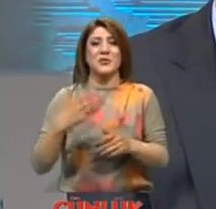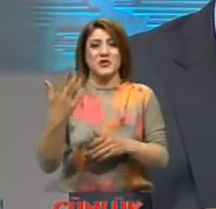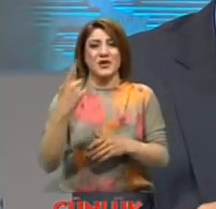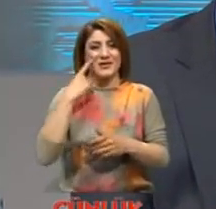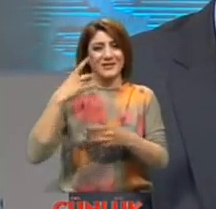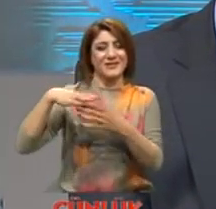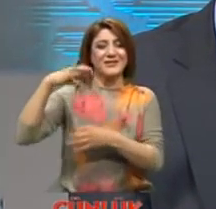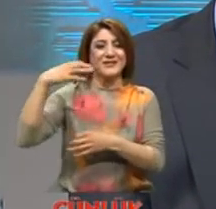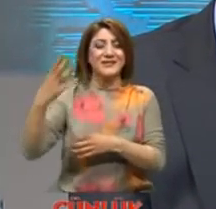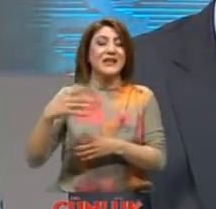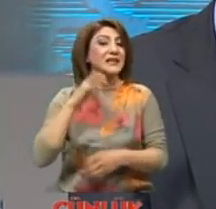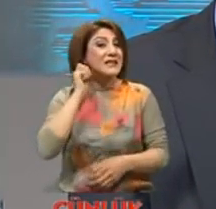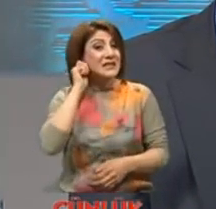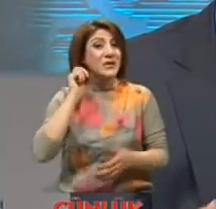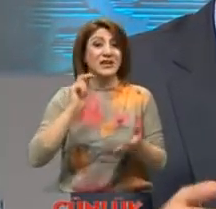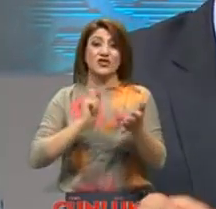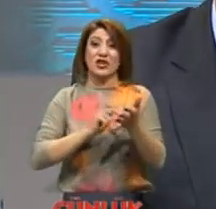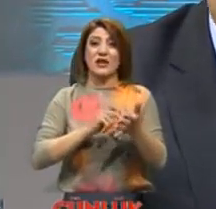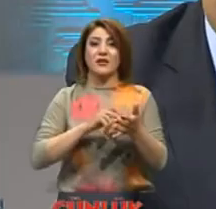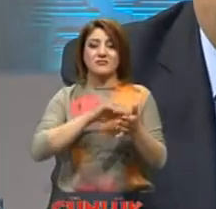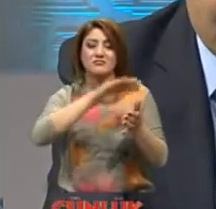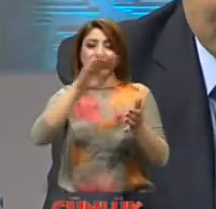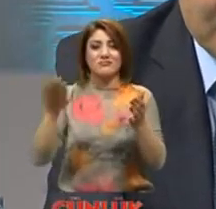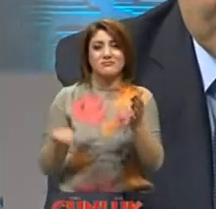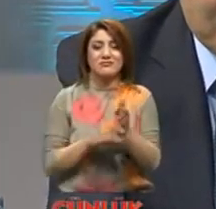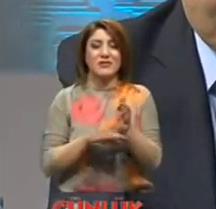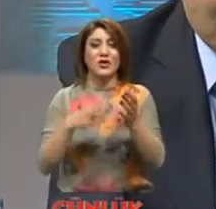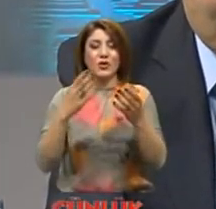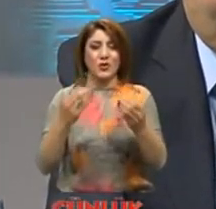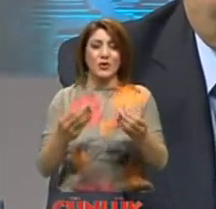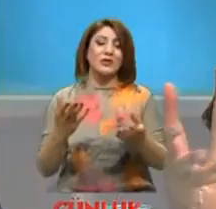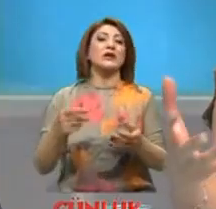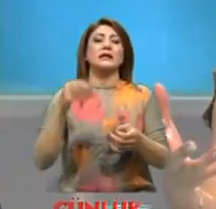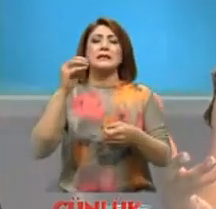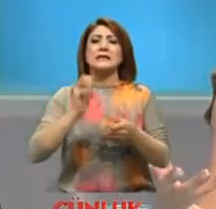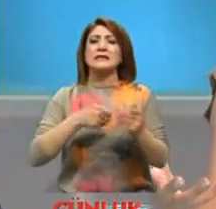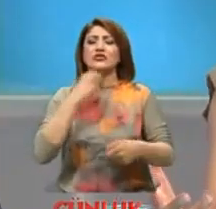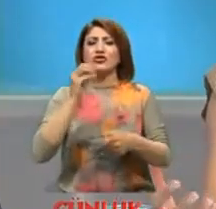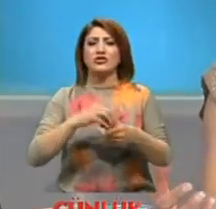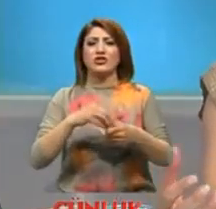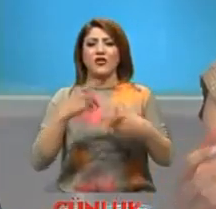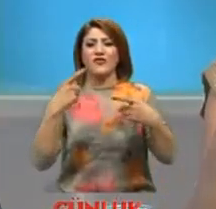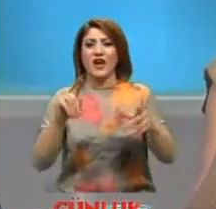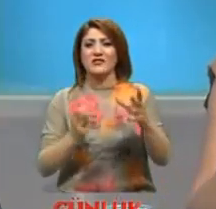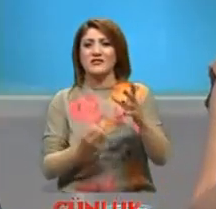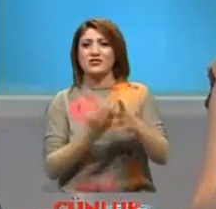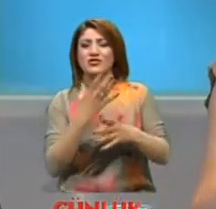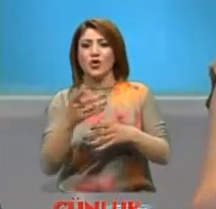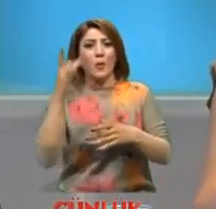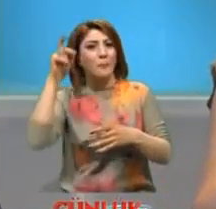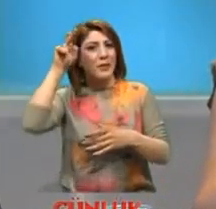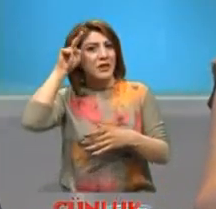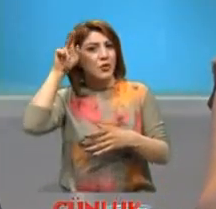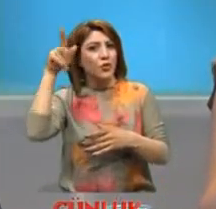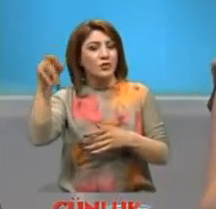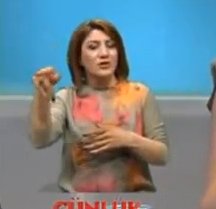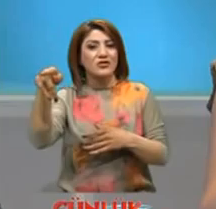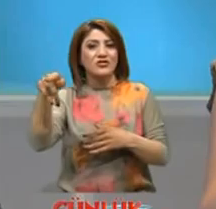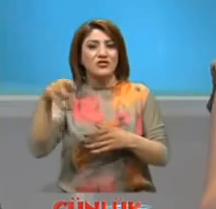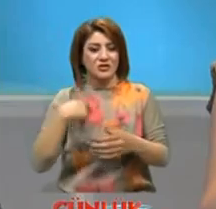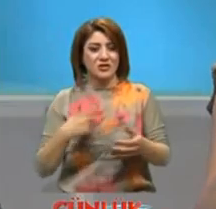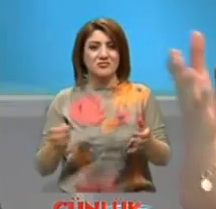olarak disiplin cezası daha az alabiliyor suçları. Şimdi tabii işin içine başka bir boyut da giriyor. Yani bir psikolojik